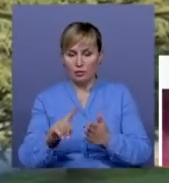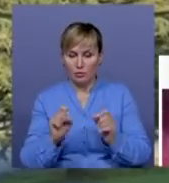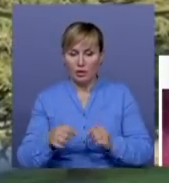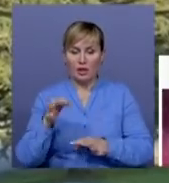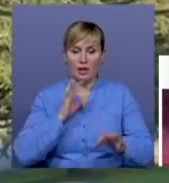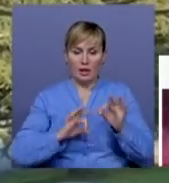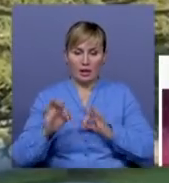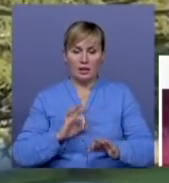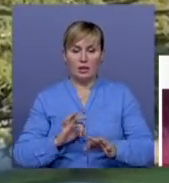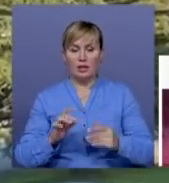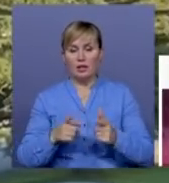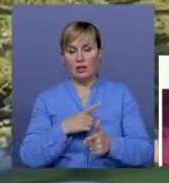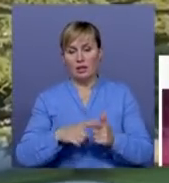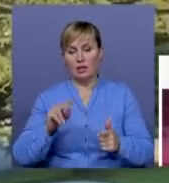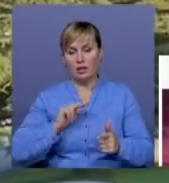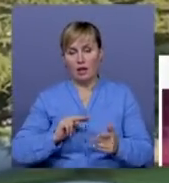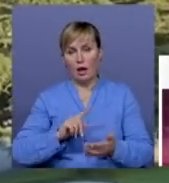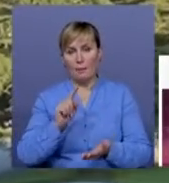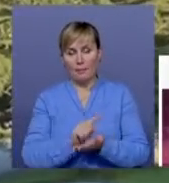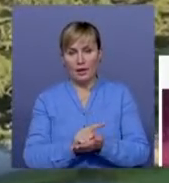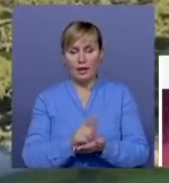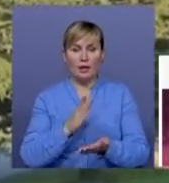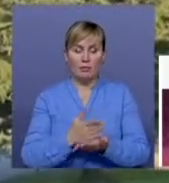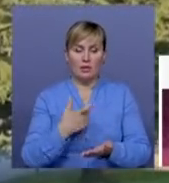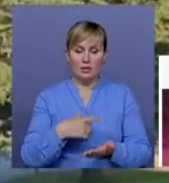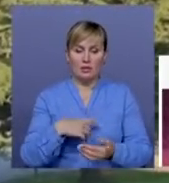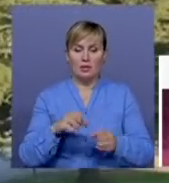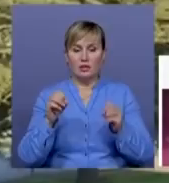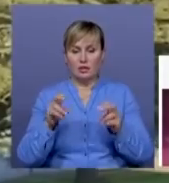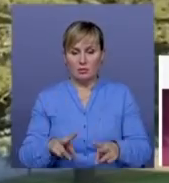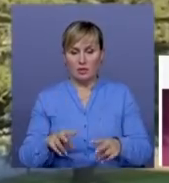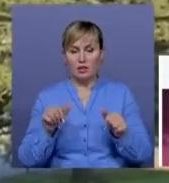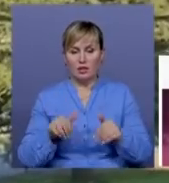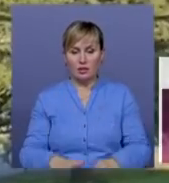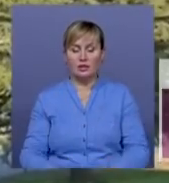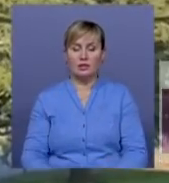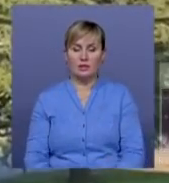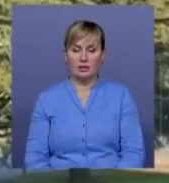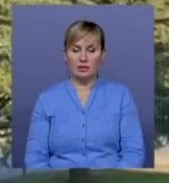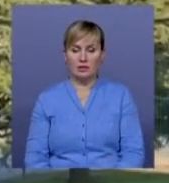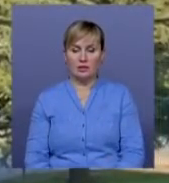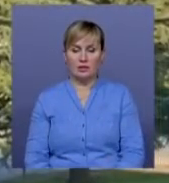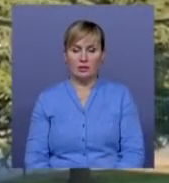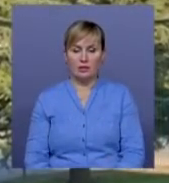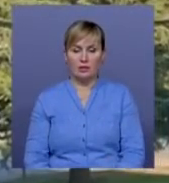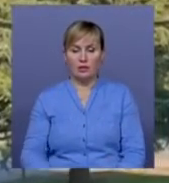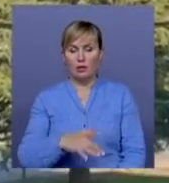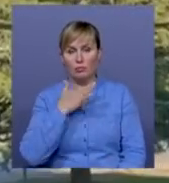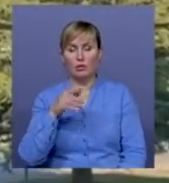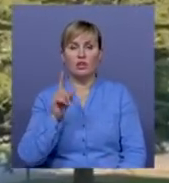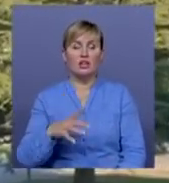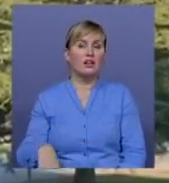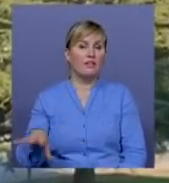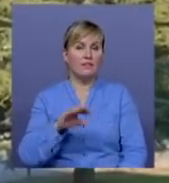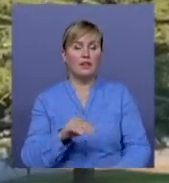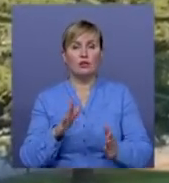лекарств, либо же по рабочим обязанностям, имея при себе специальное разрешение. Многие, даже все,